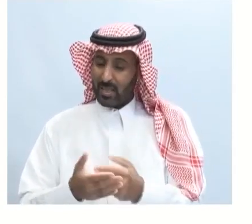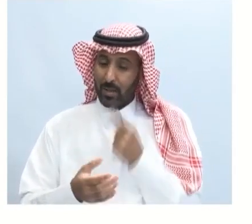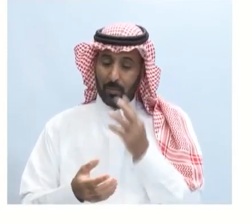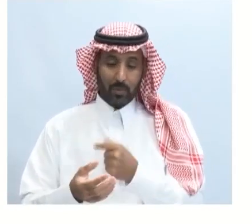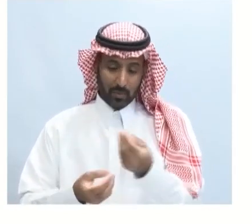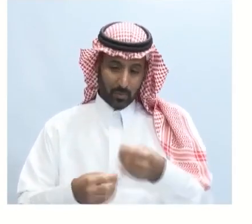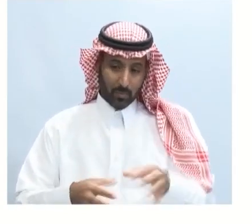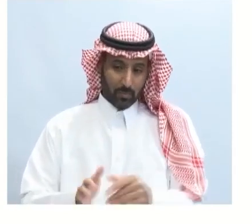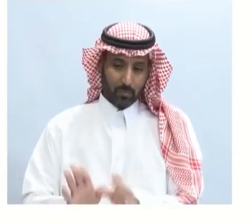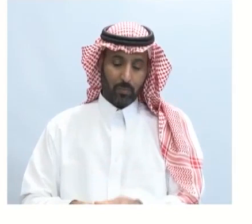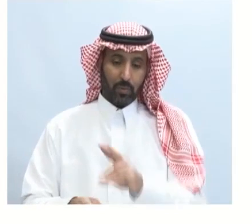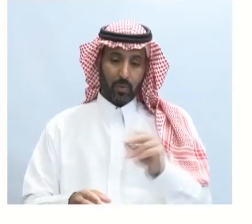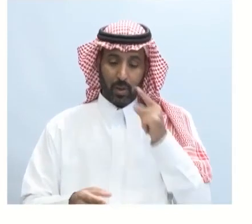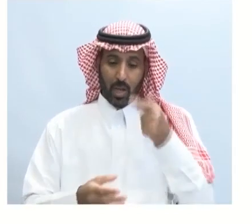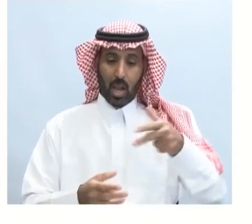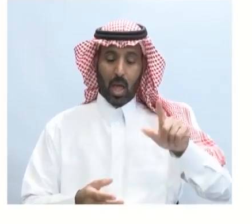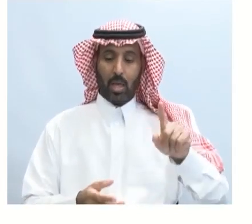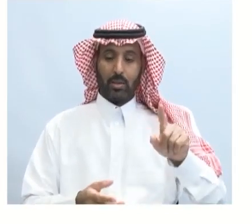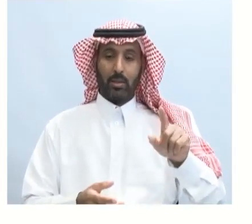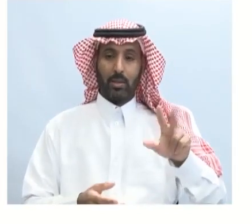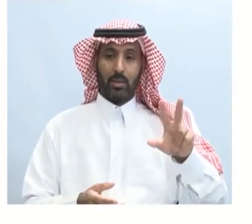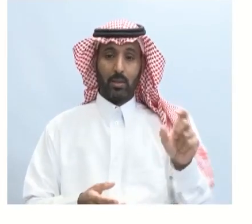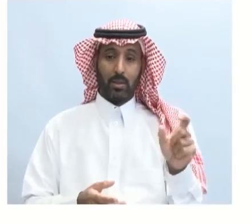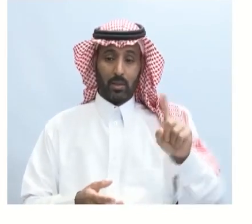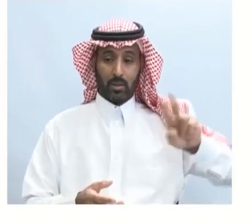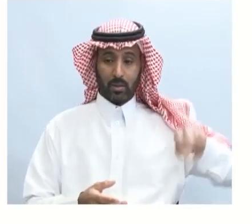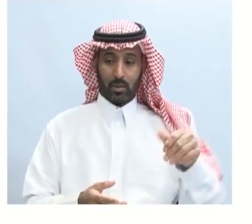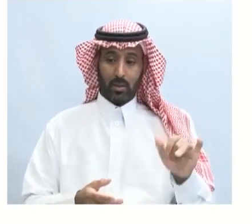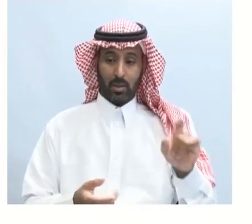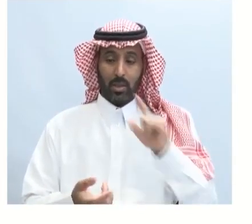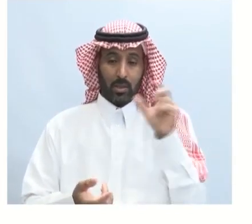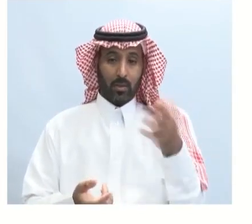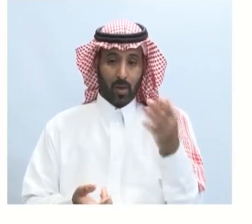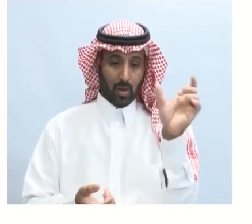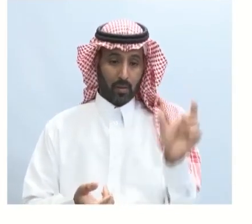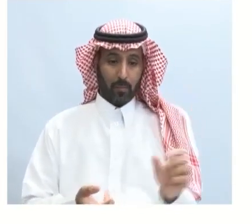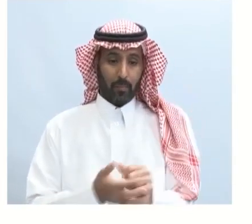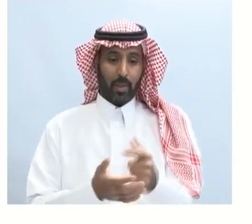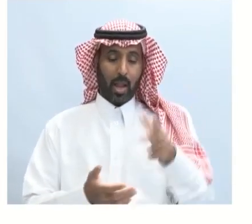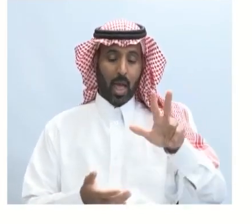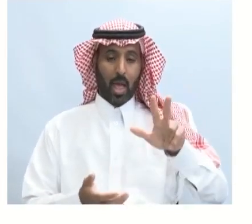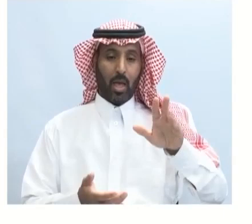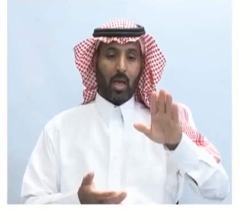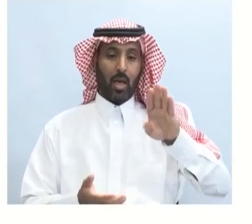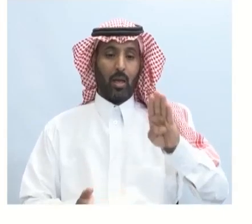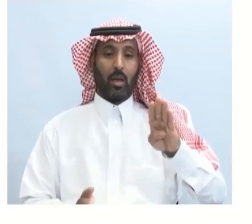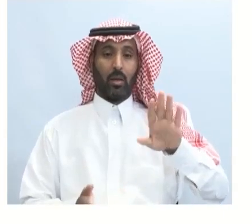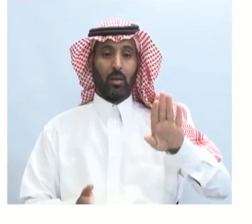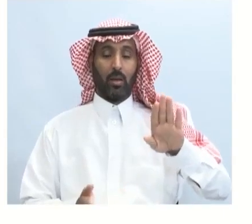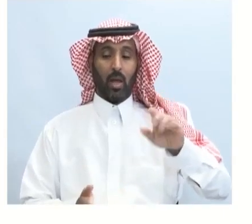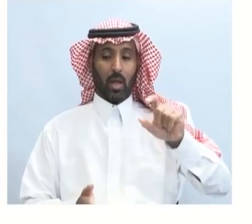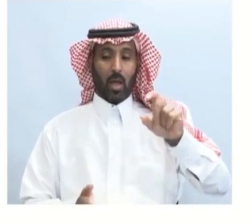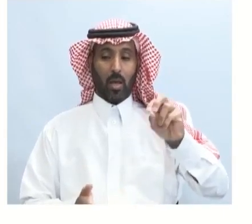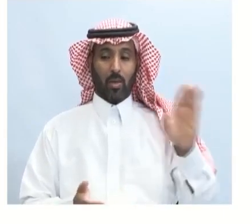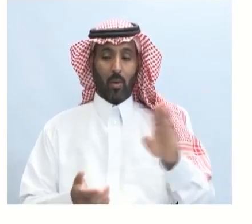دون ان تستهلك في التفاعل مثالا على ذلك الانزيم بالنسبه ل مفرداتنا الجديده لهذا اليوم هي الاكسده والاختزال